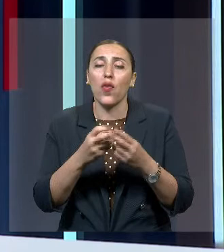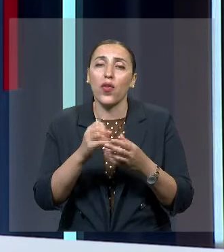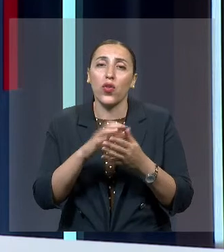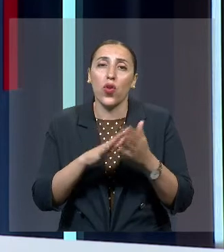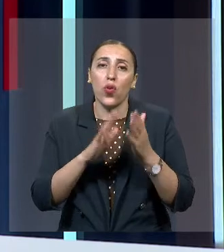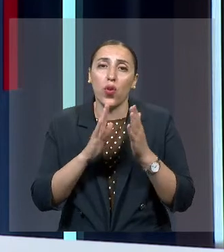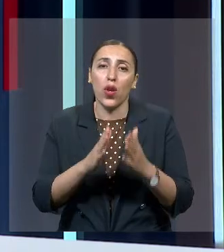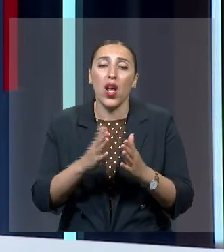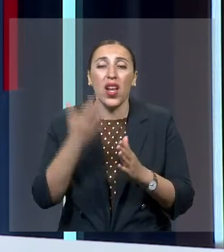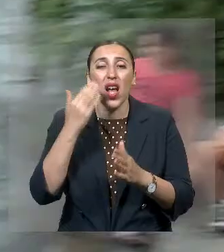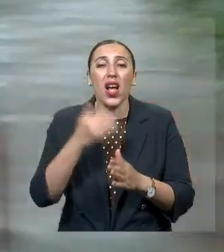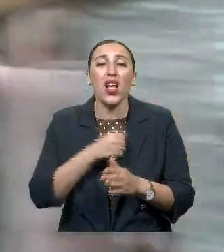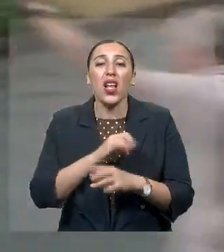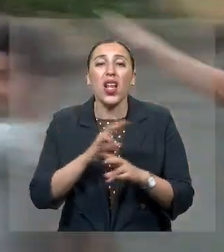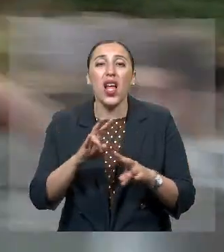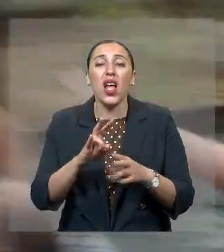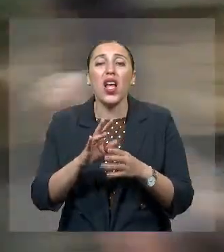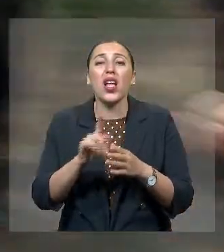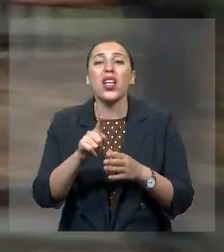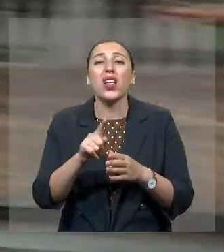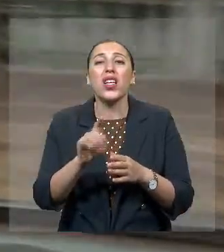նախարարի միջնորդությունը։